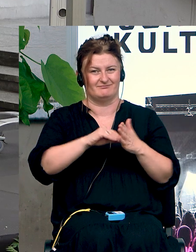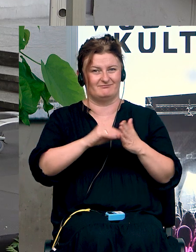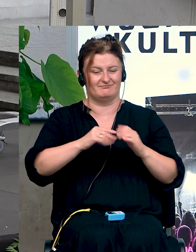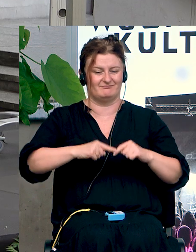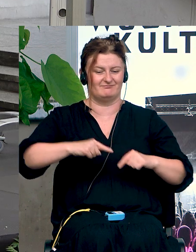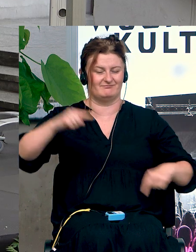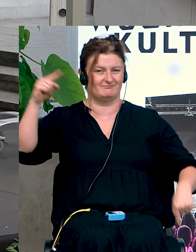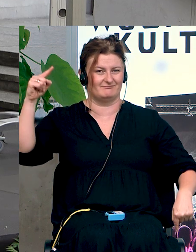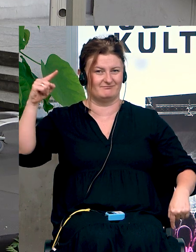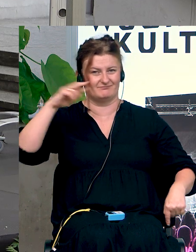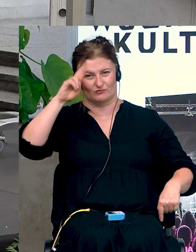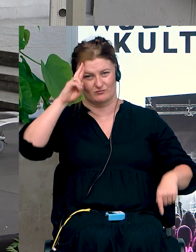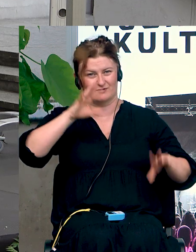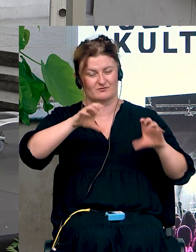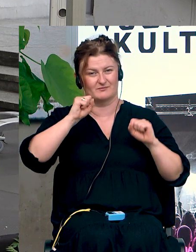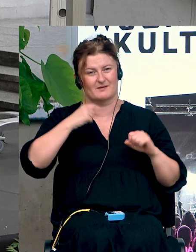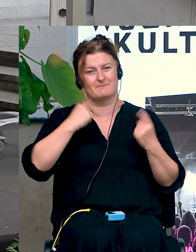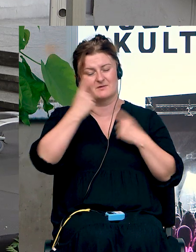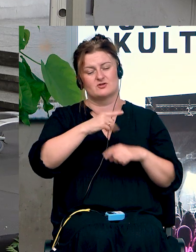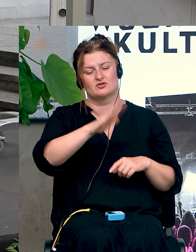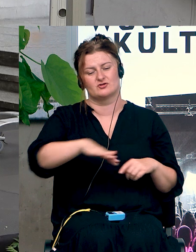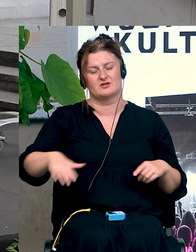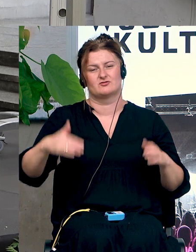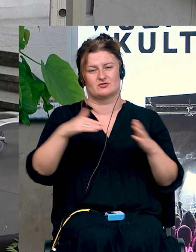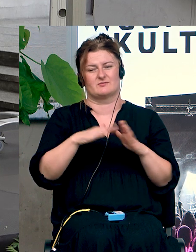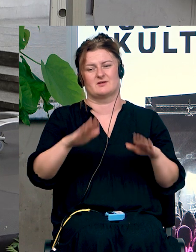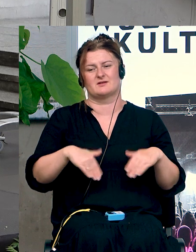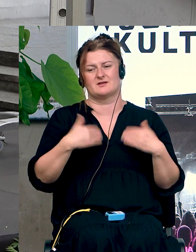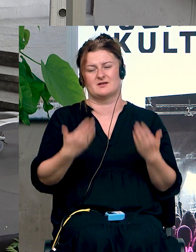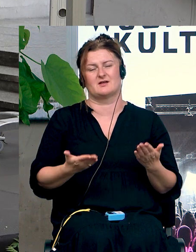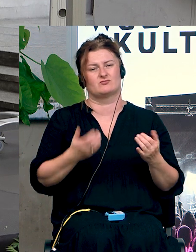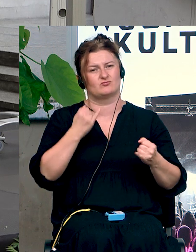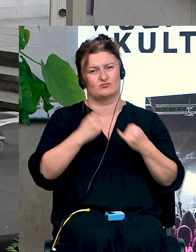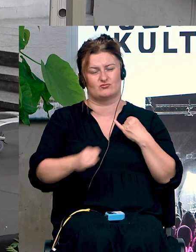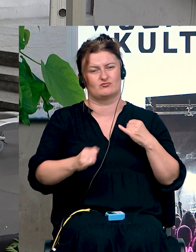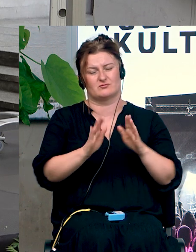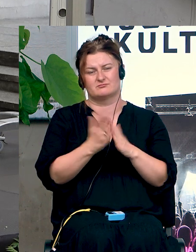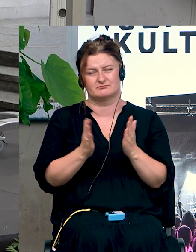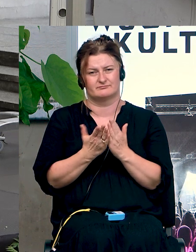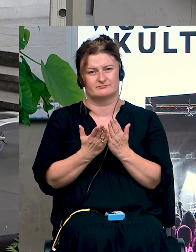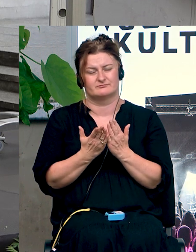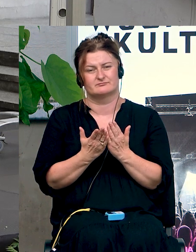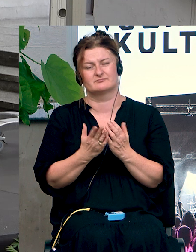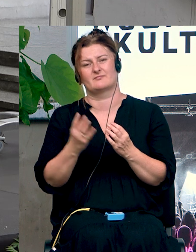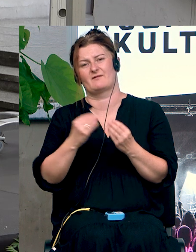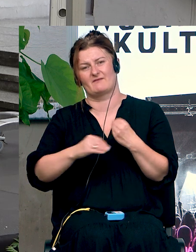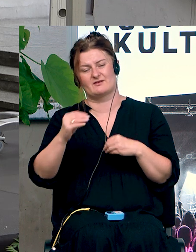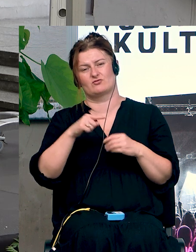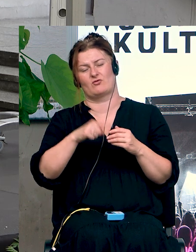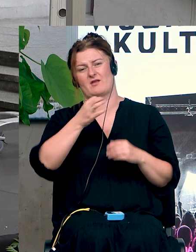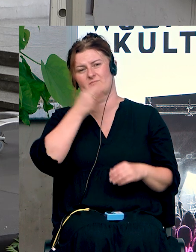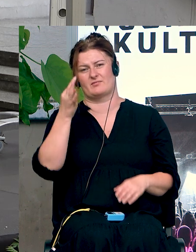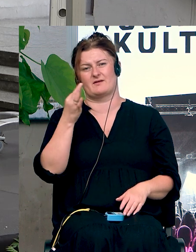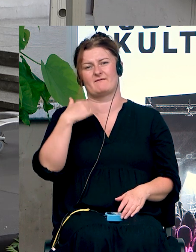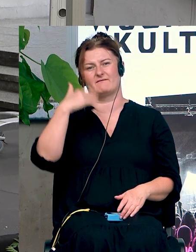я думаю, дітям точно треба дати різної літератури, що більше, то краще. Я знаю, що, наприклад,